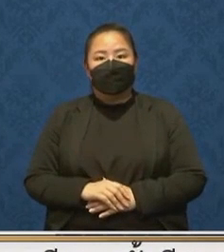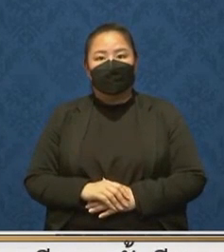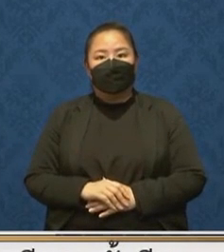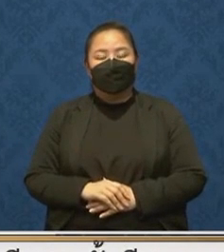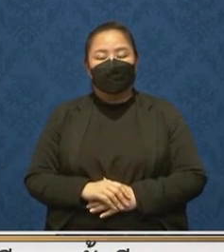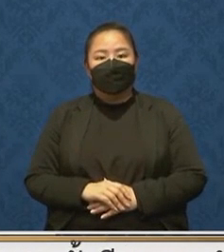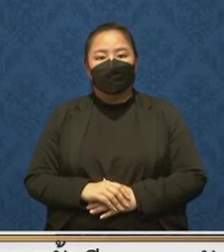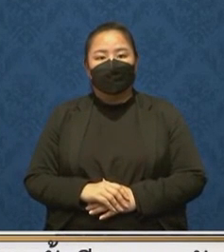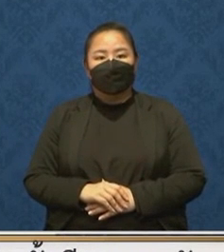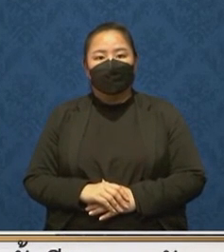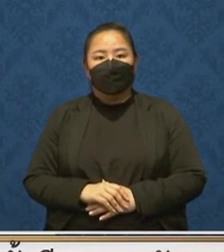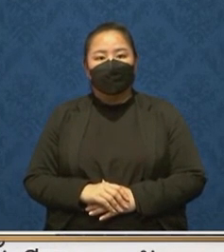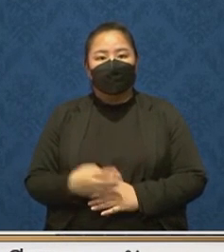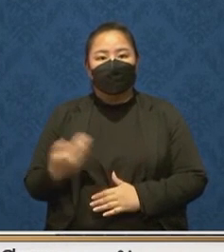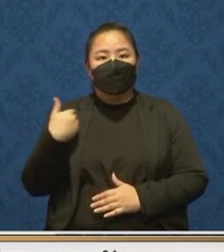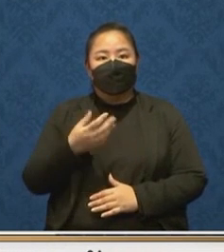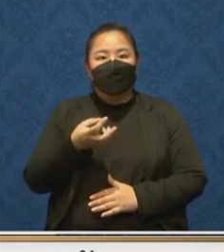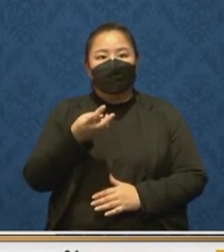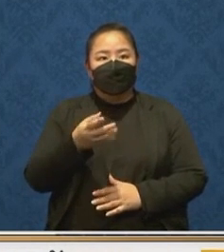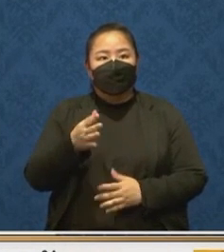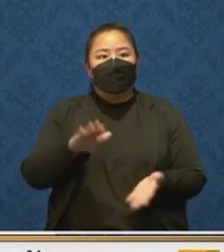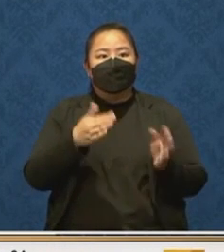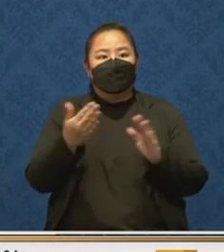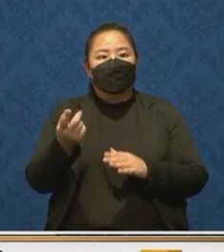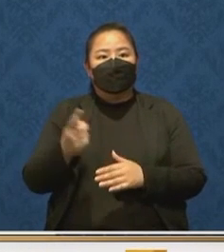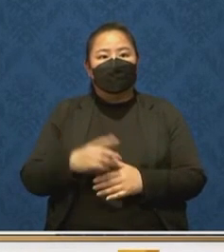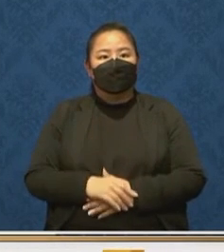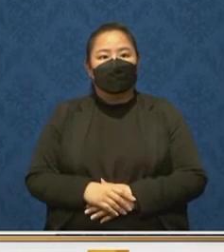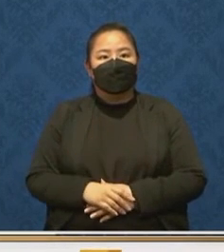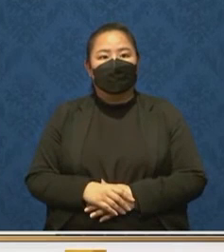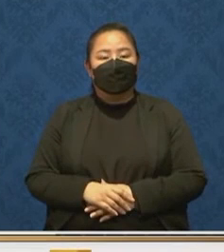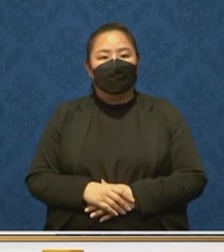ว่ามากกวา 5 มืนคนต่ไปครับ